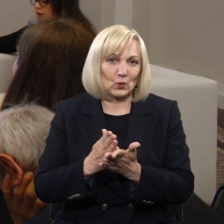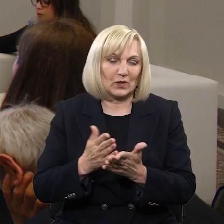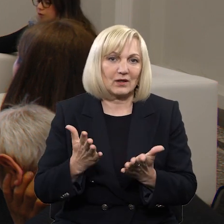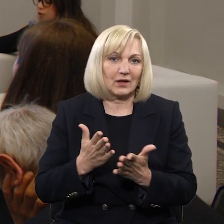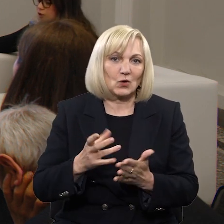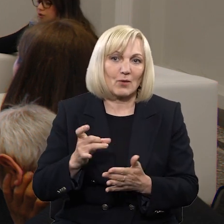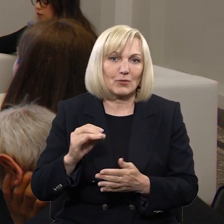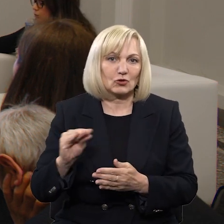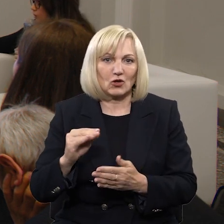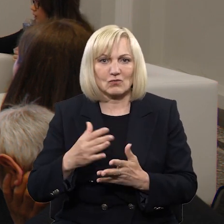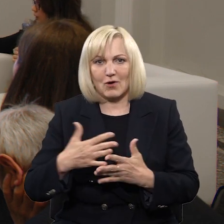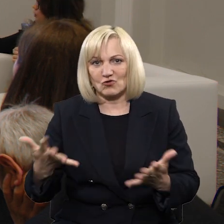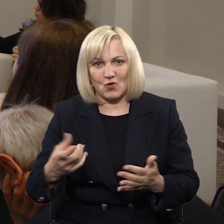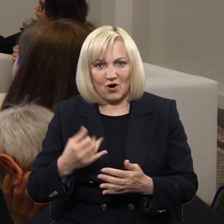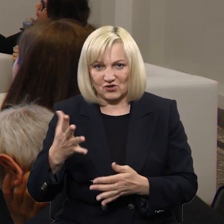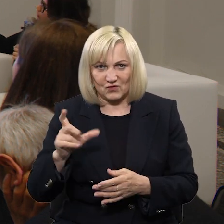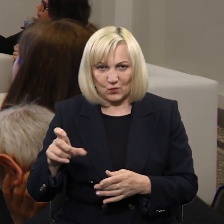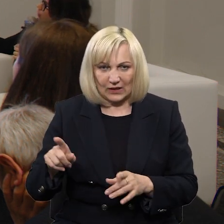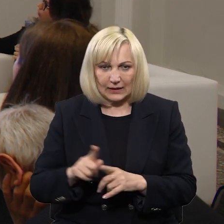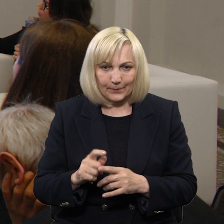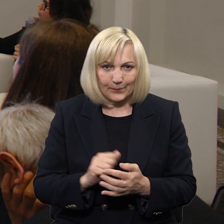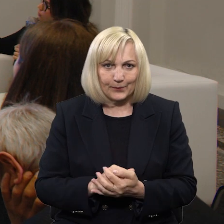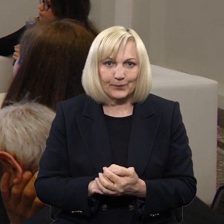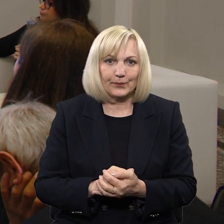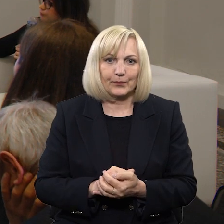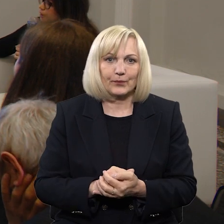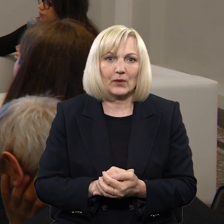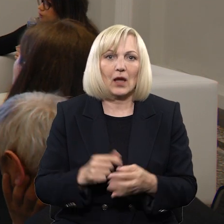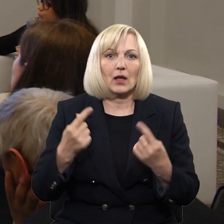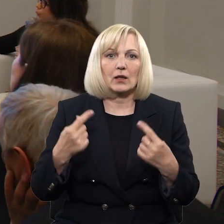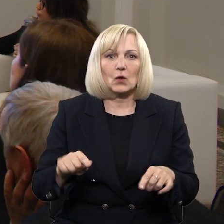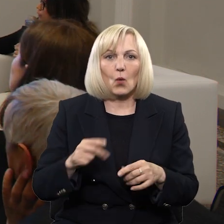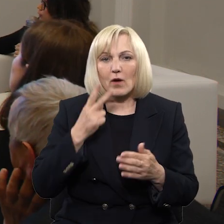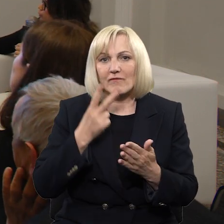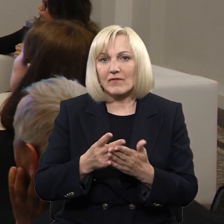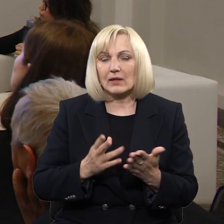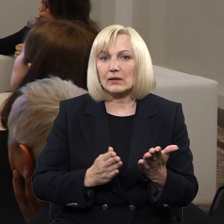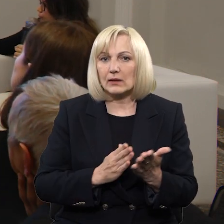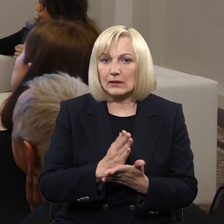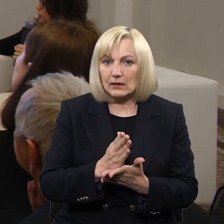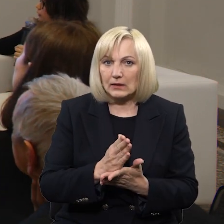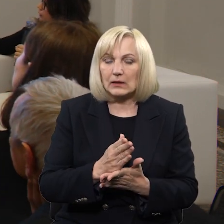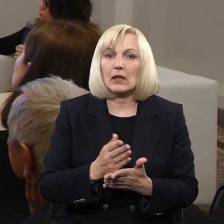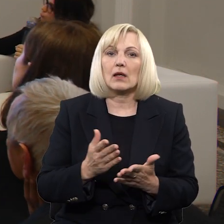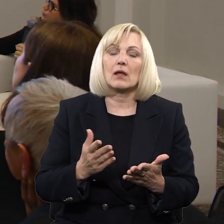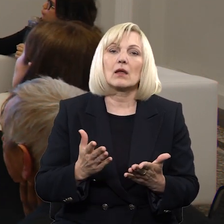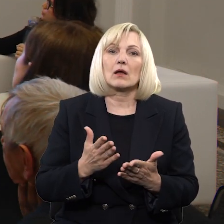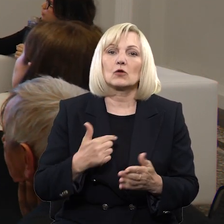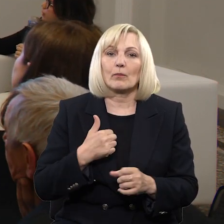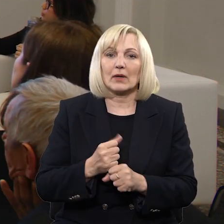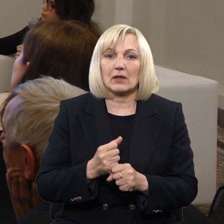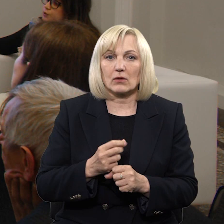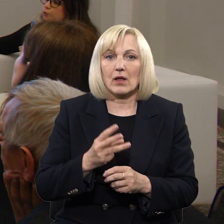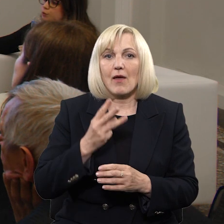которых время также огромное количество а другой вид контента который